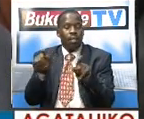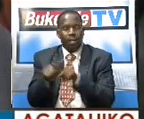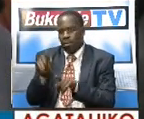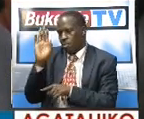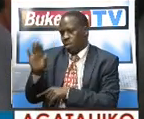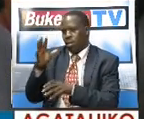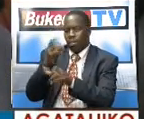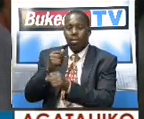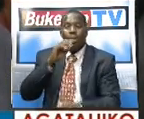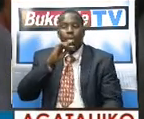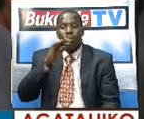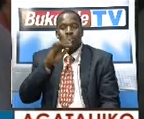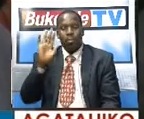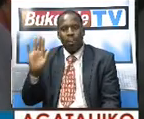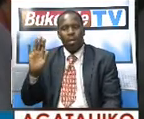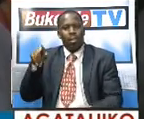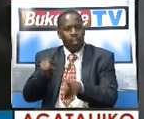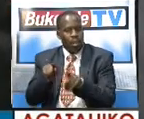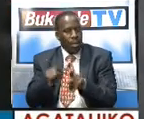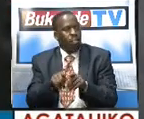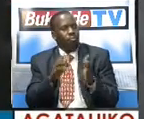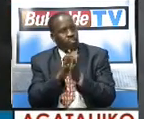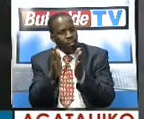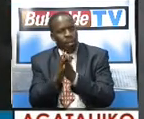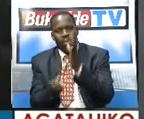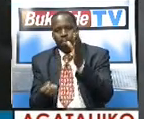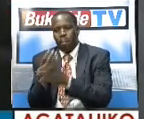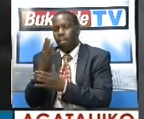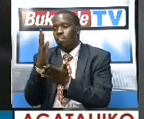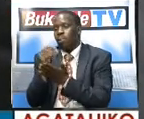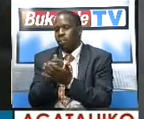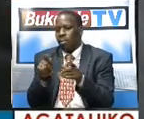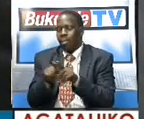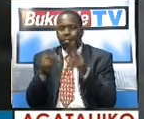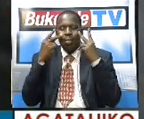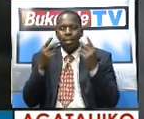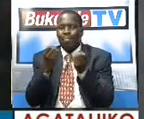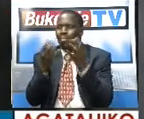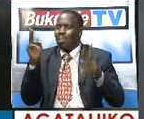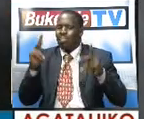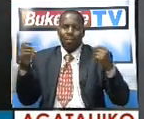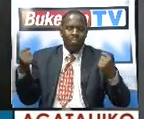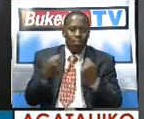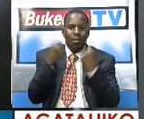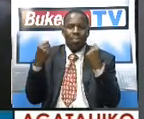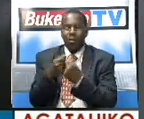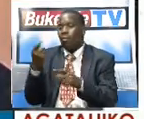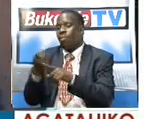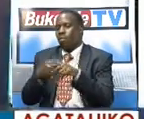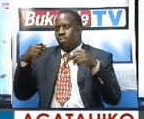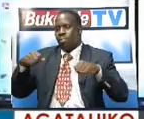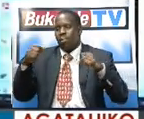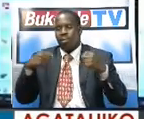w'ettendekero lino Sekawunde Medi agambye nti kino baakitandika oluvannyuma lw'obubenje obuva ku ba boda boda okuyitirira ku